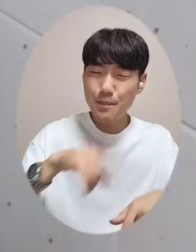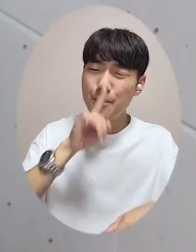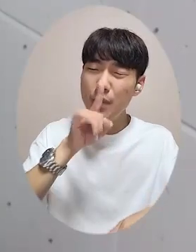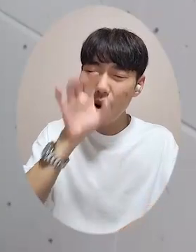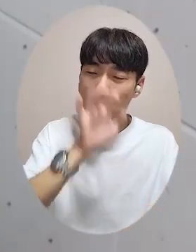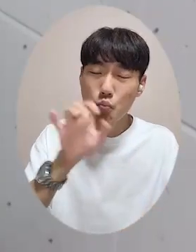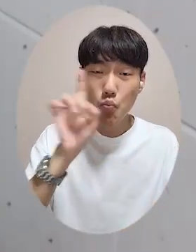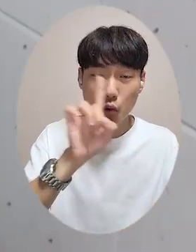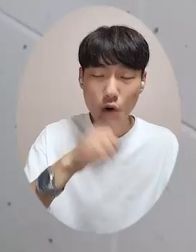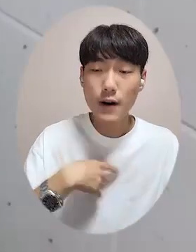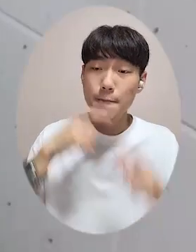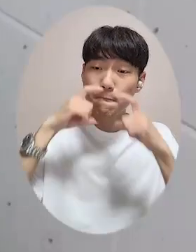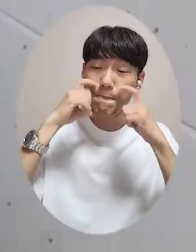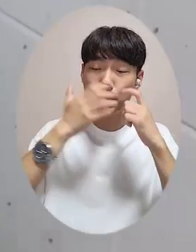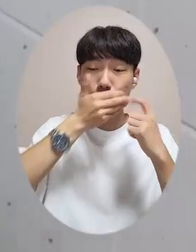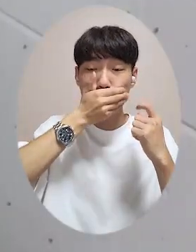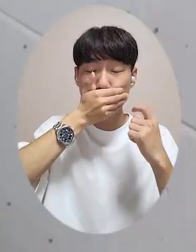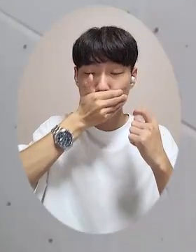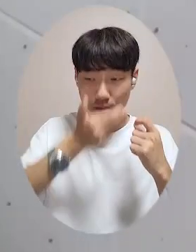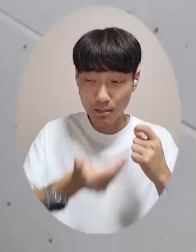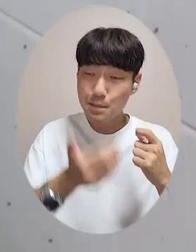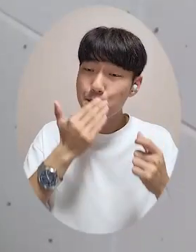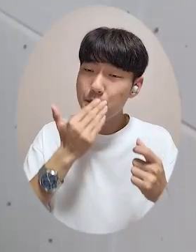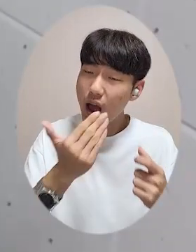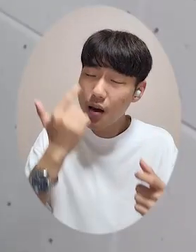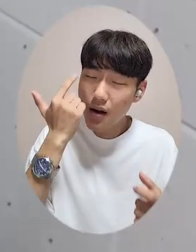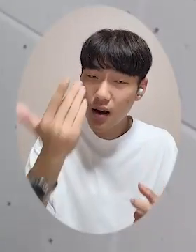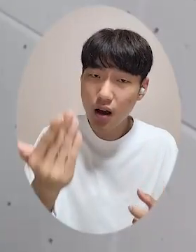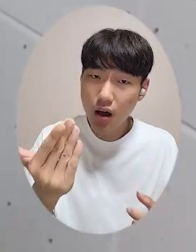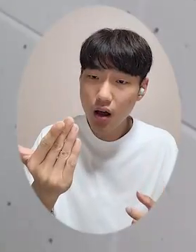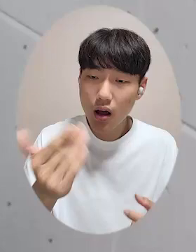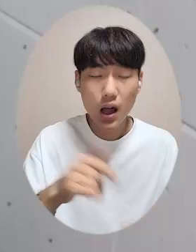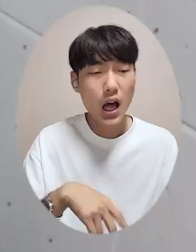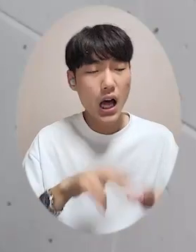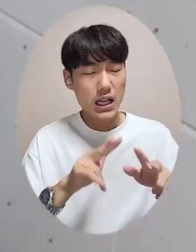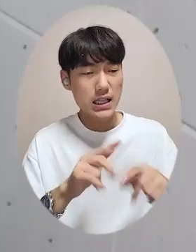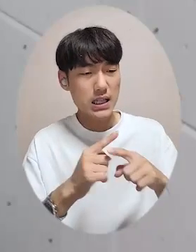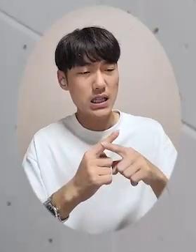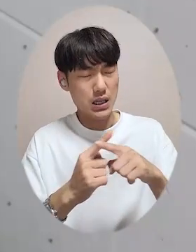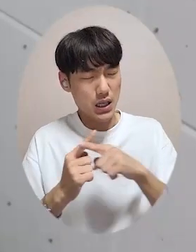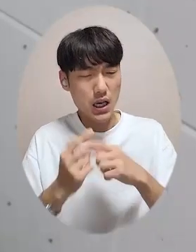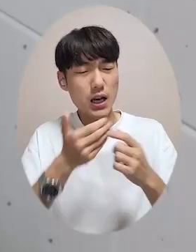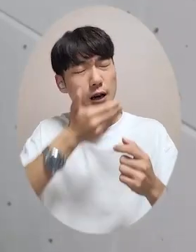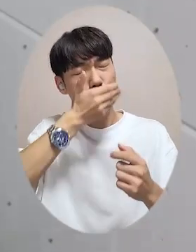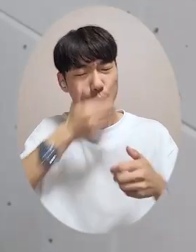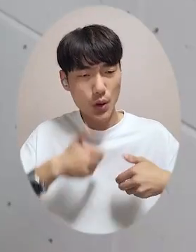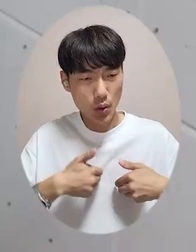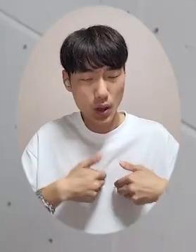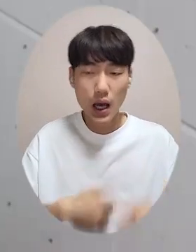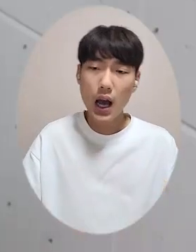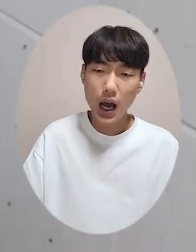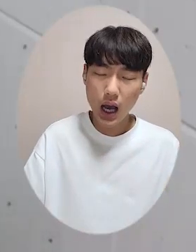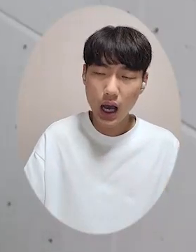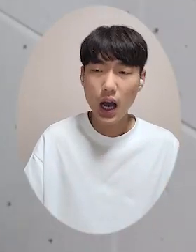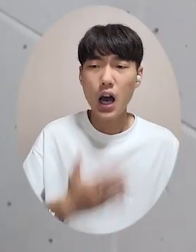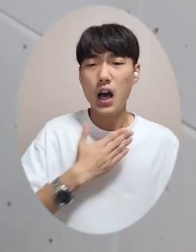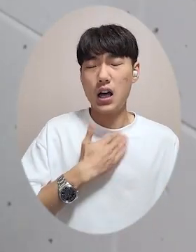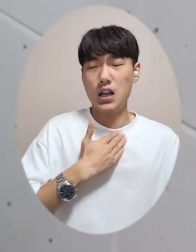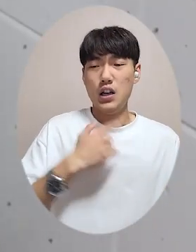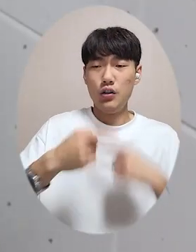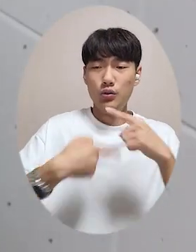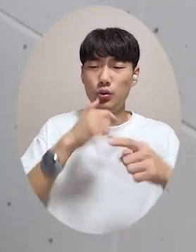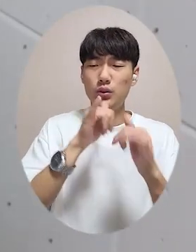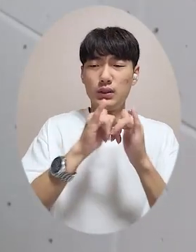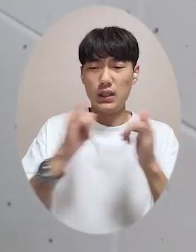뭐냐면, 일단은 마스크 벗어도 되냐고 일단 여쭤보고, 지금 의무화라서 마스크를 써야 된다. 그러면, 그러니까 저희는